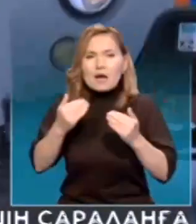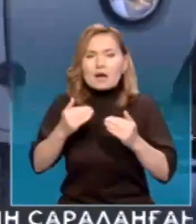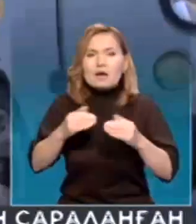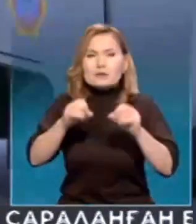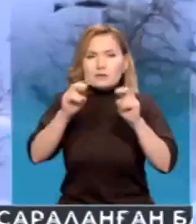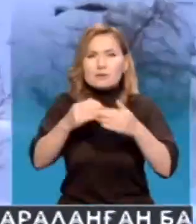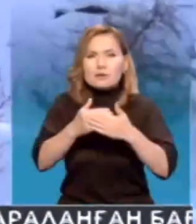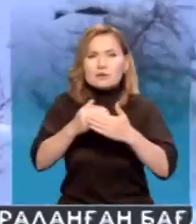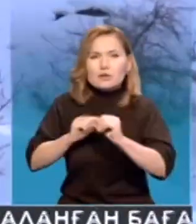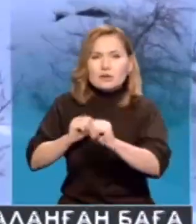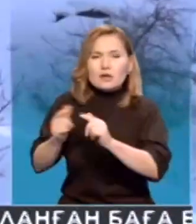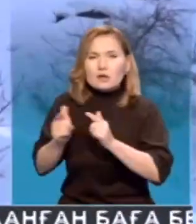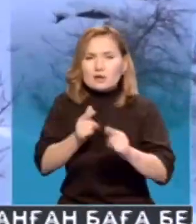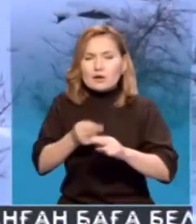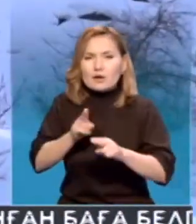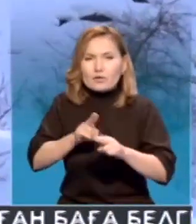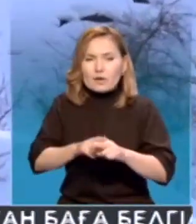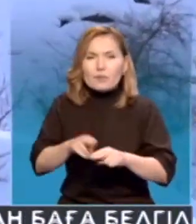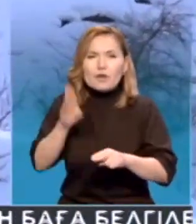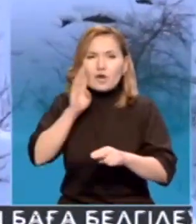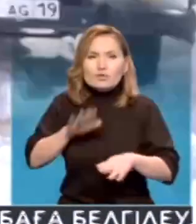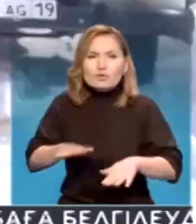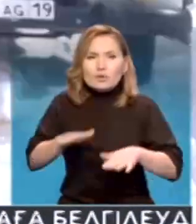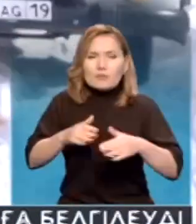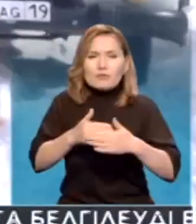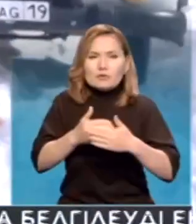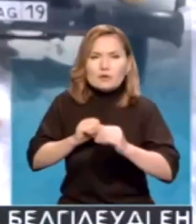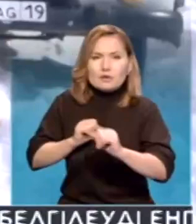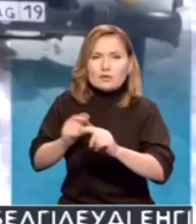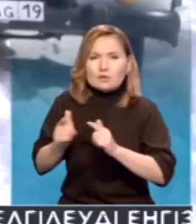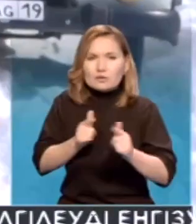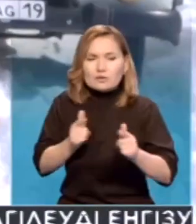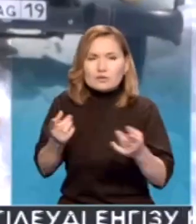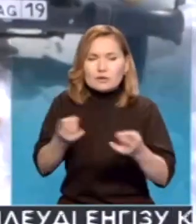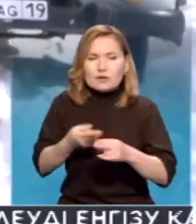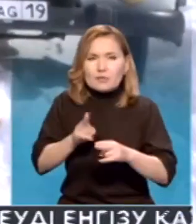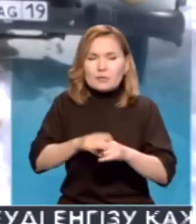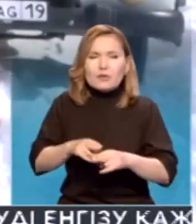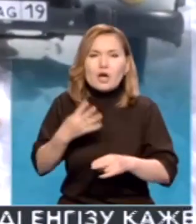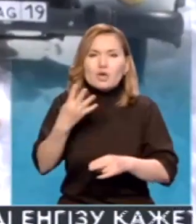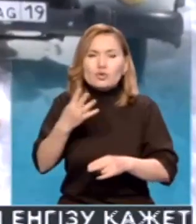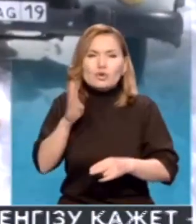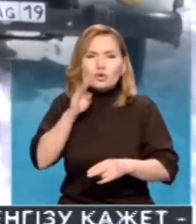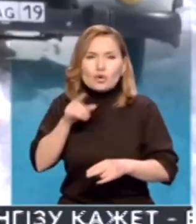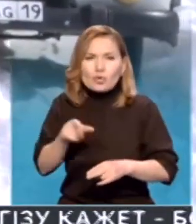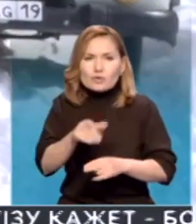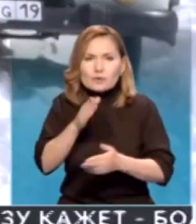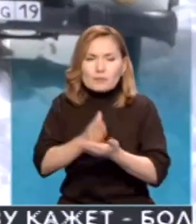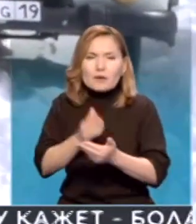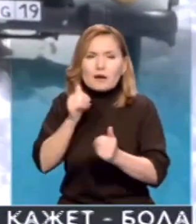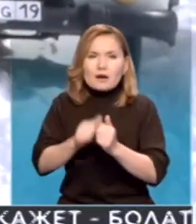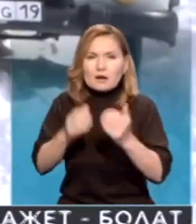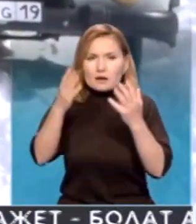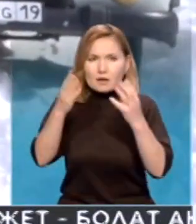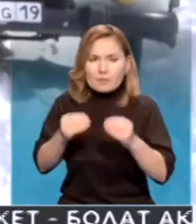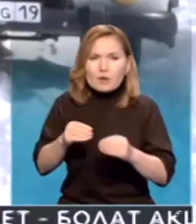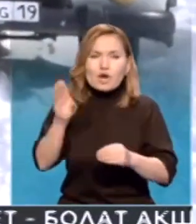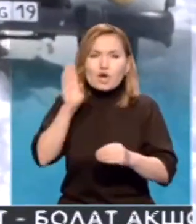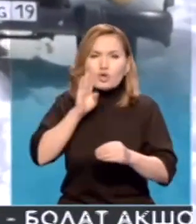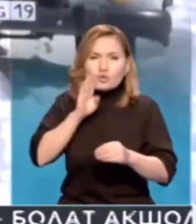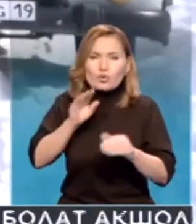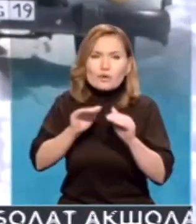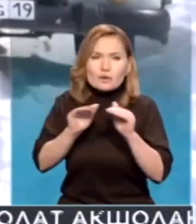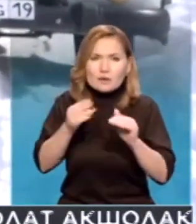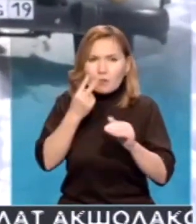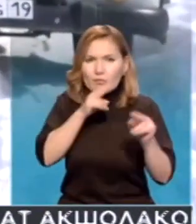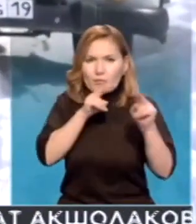бастап өзен көлдердегі су деңгейін бақылауда ұстап отыр. Текелі қаласы бойынша 4 өзен ағып жатыр. Күнделікті су деңгейі бақылануда.